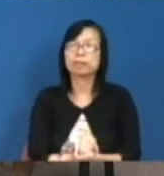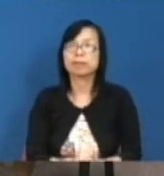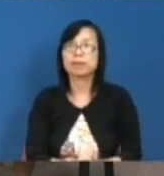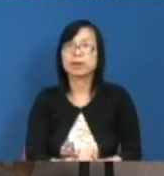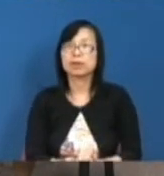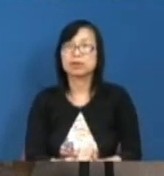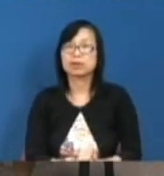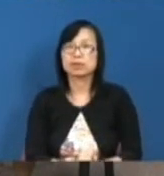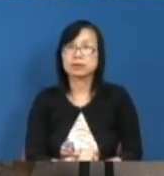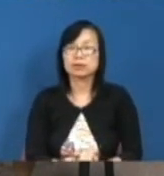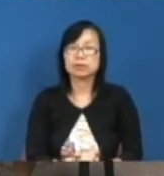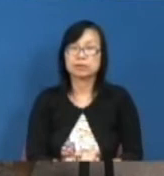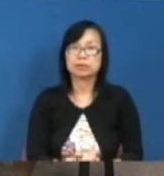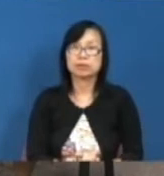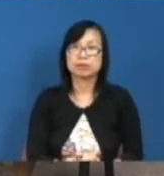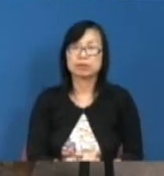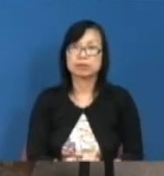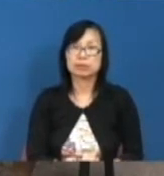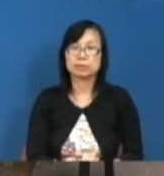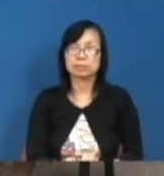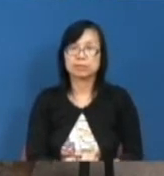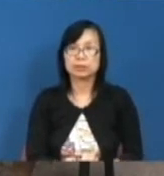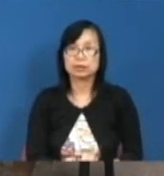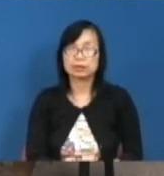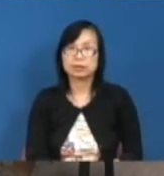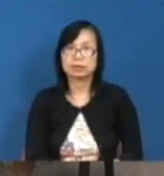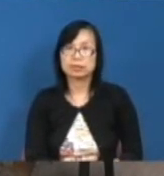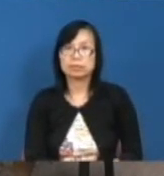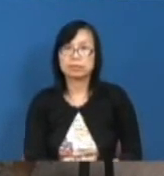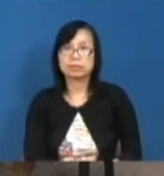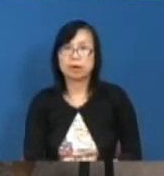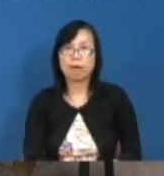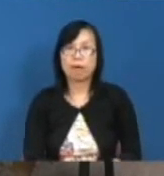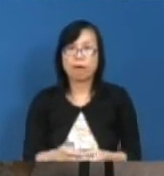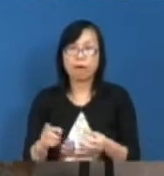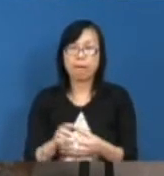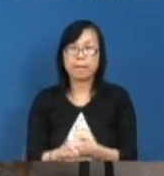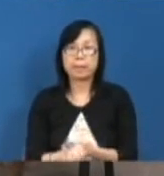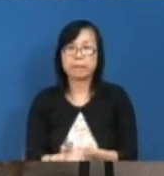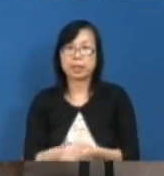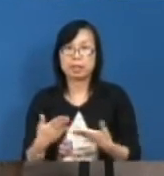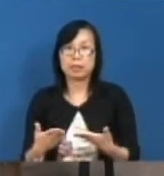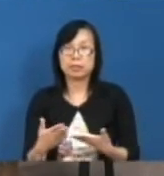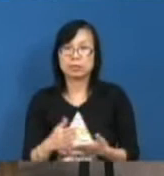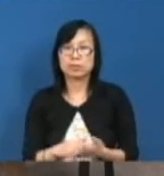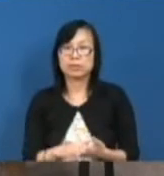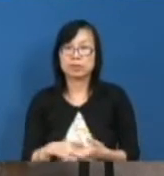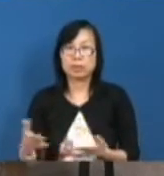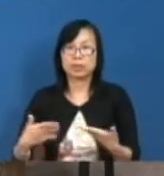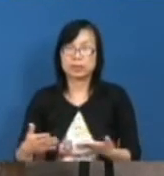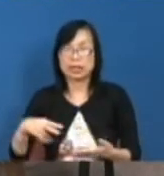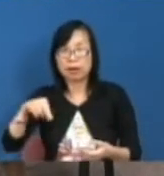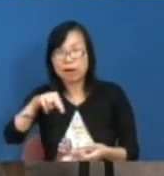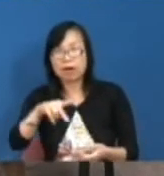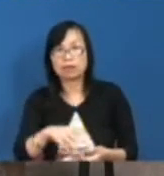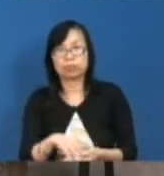嗯，要全部答噶嘛個。咁又何俊仁打得好個場波，而家我哋已經行，已經過